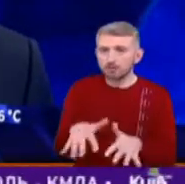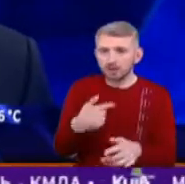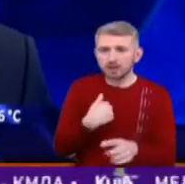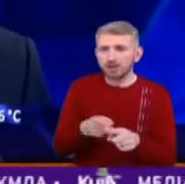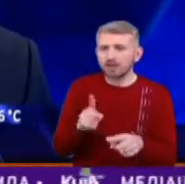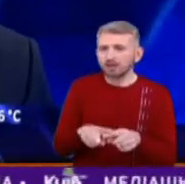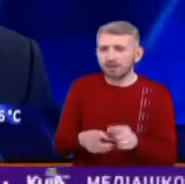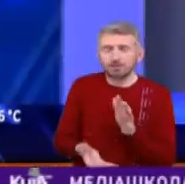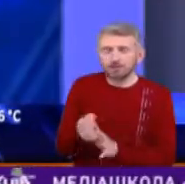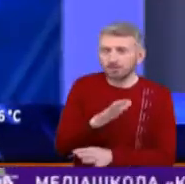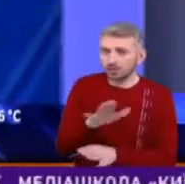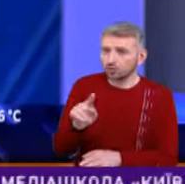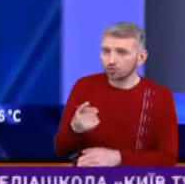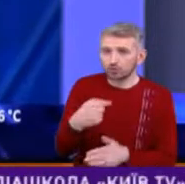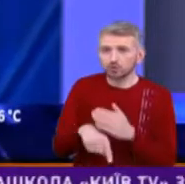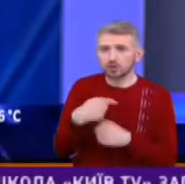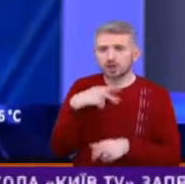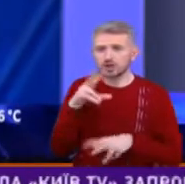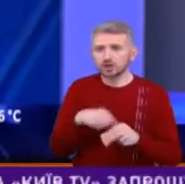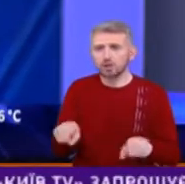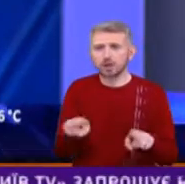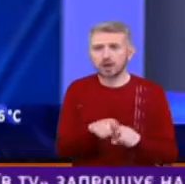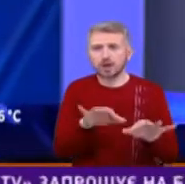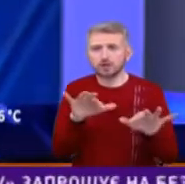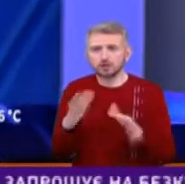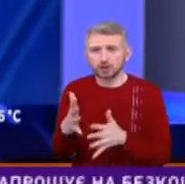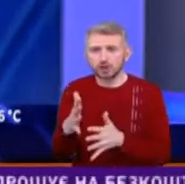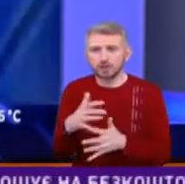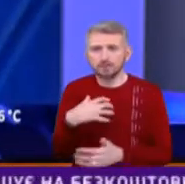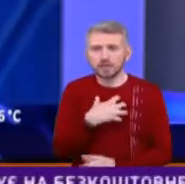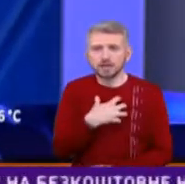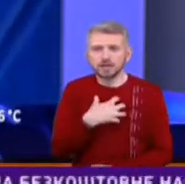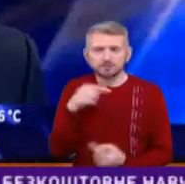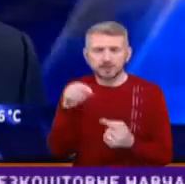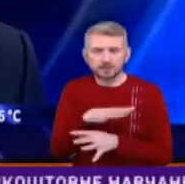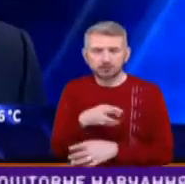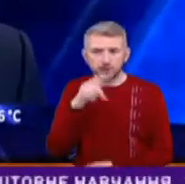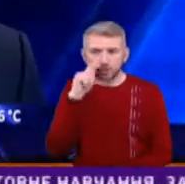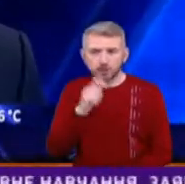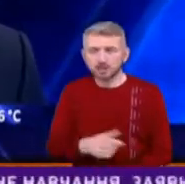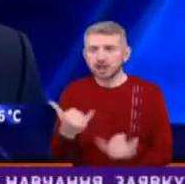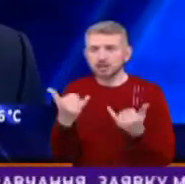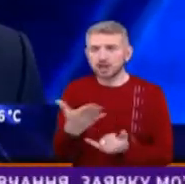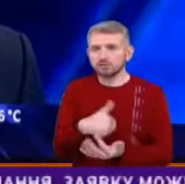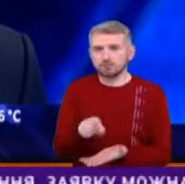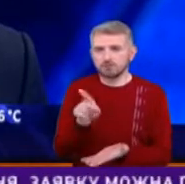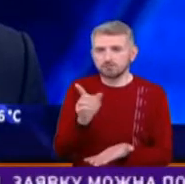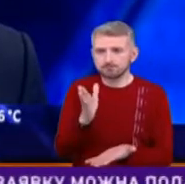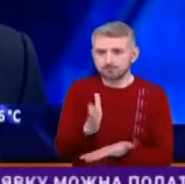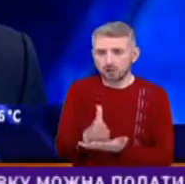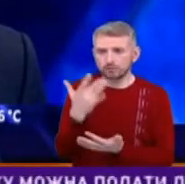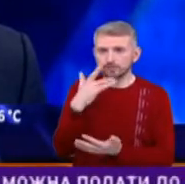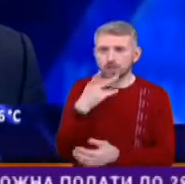це категорично не підтримую. Чому? Тому що я вважаю, що така історія не стратегічна для України, оскільки зараз ми маємо в Сполучених